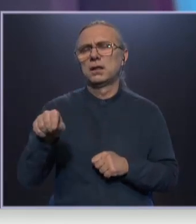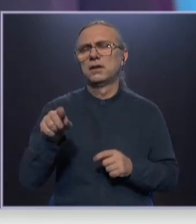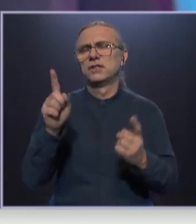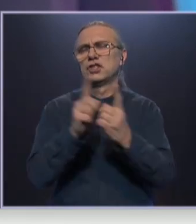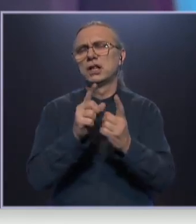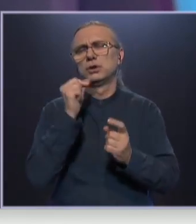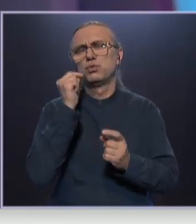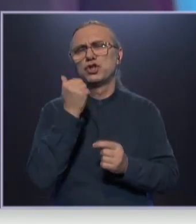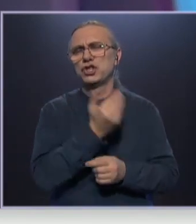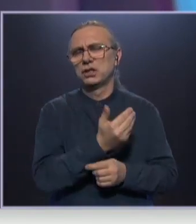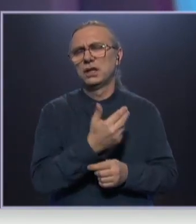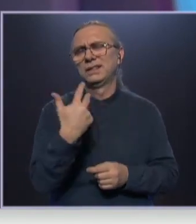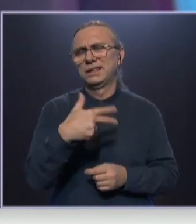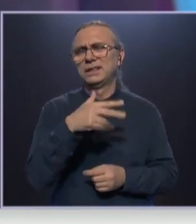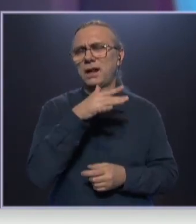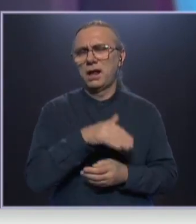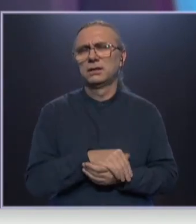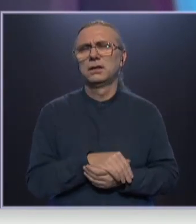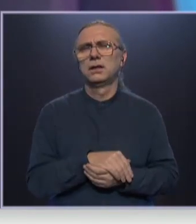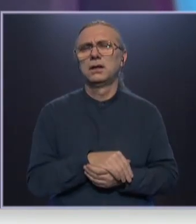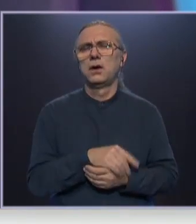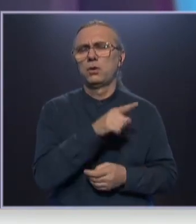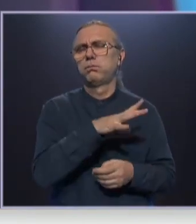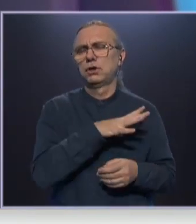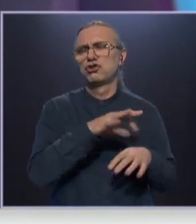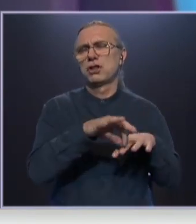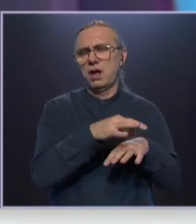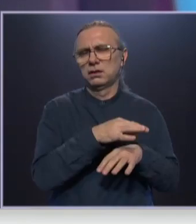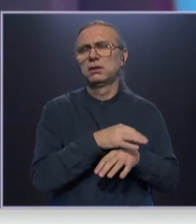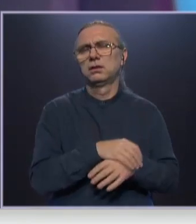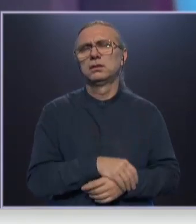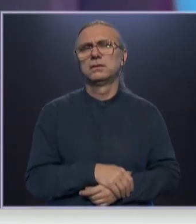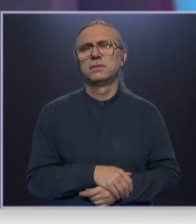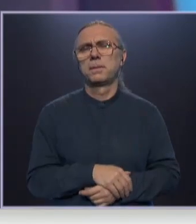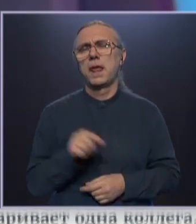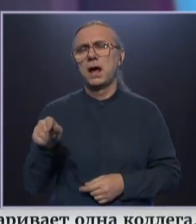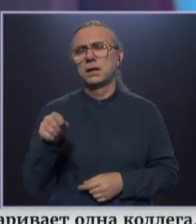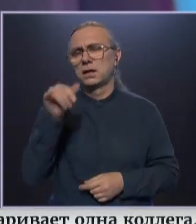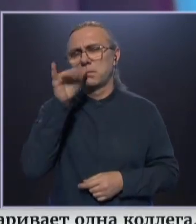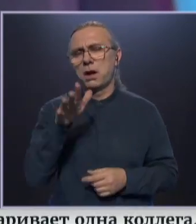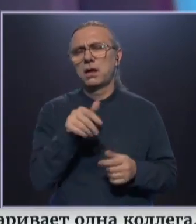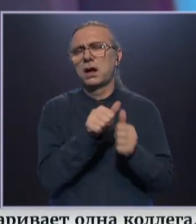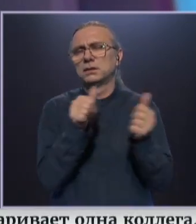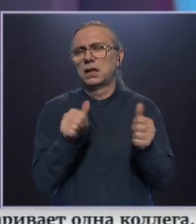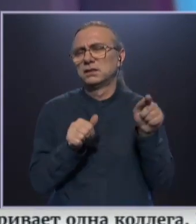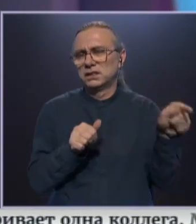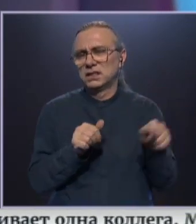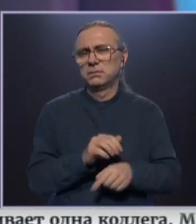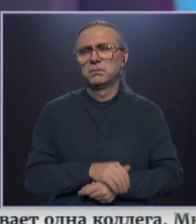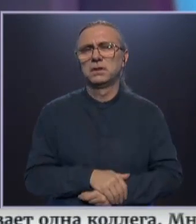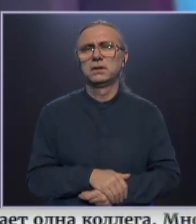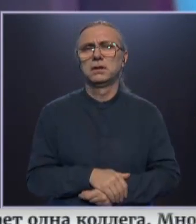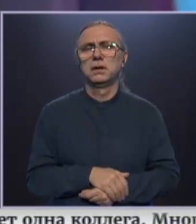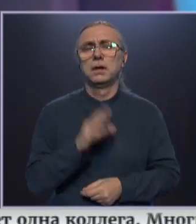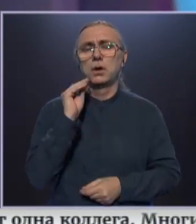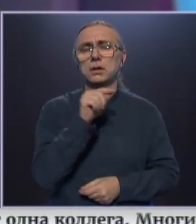мужчиной почти 30 лет. Он был женат. Она не могла с ним расстаться. Но